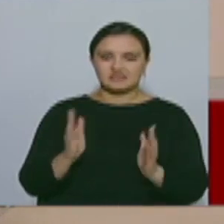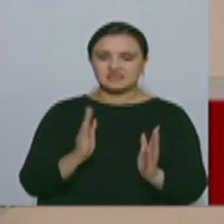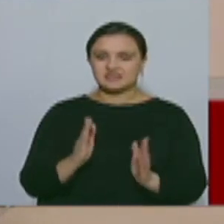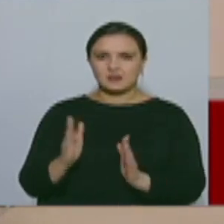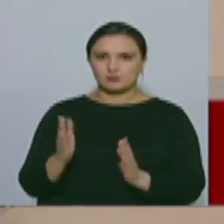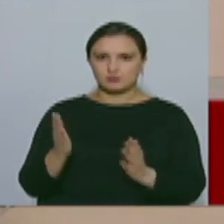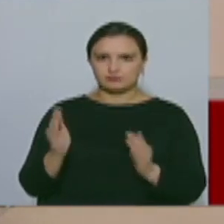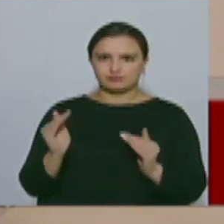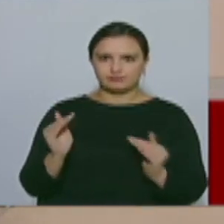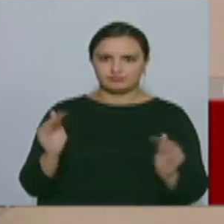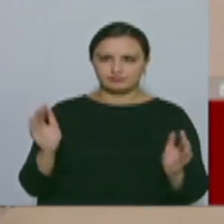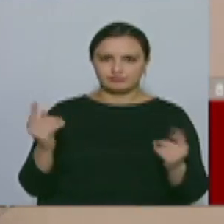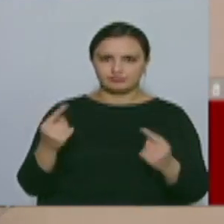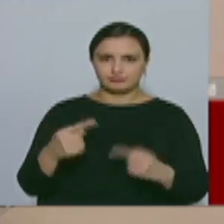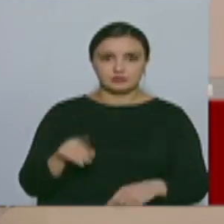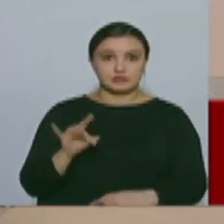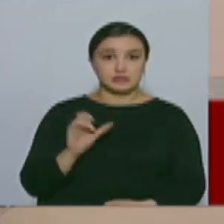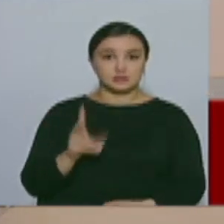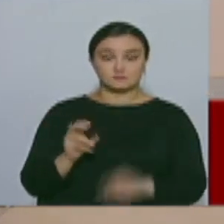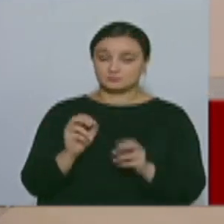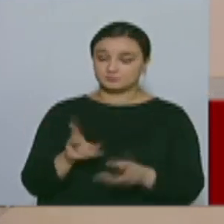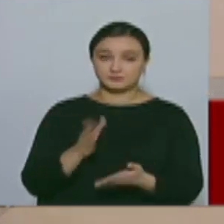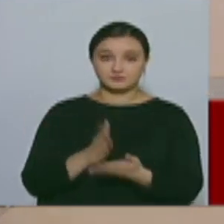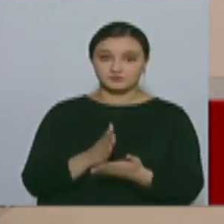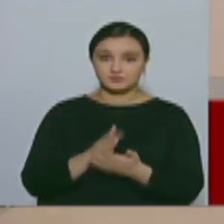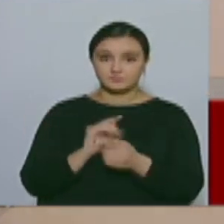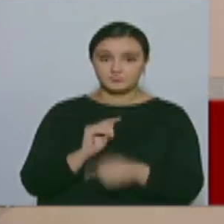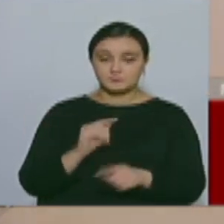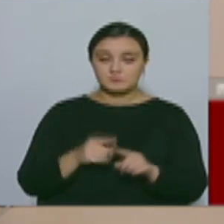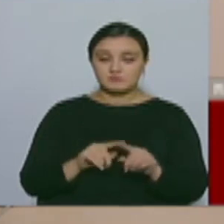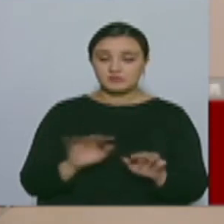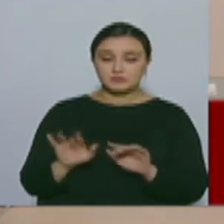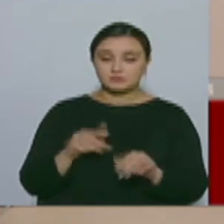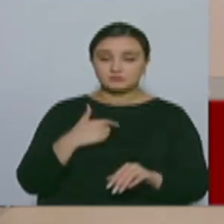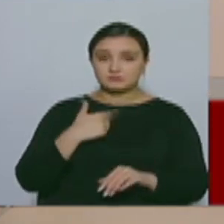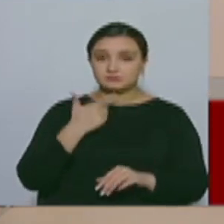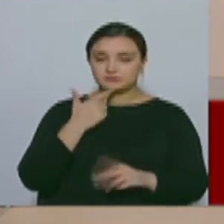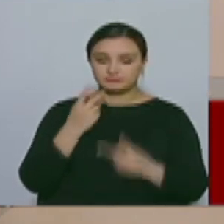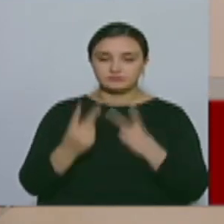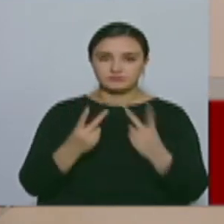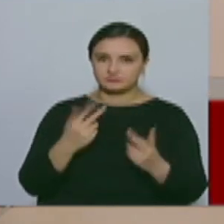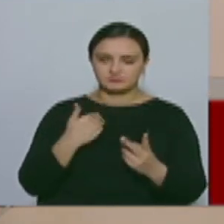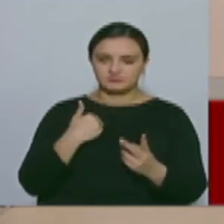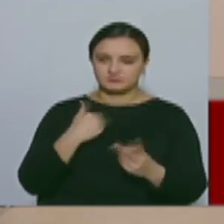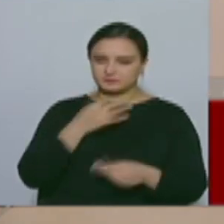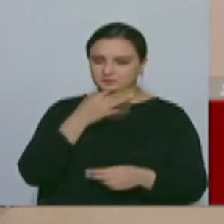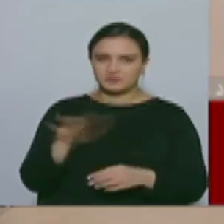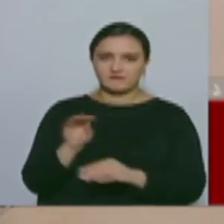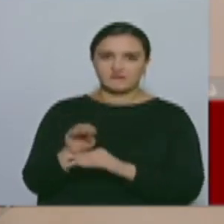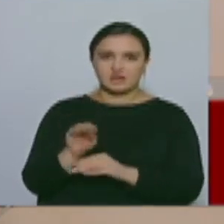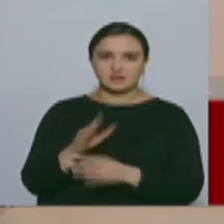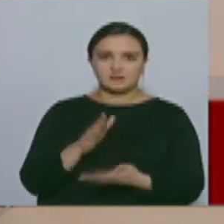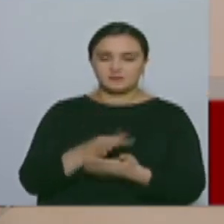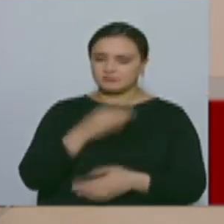სტაბილურობის რისკი რეალურად და ეს არის საშიში ამ პროცესს ვადევნებთ და ამ პროცესს ვაკრიტიკებთ და ამ